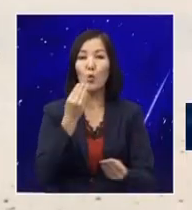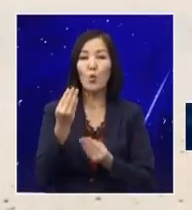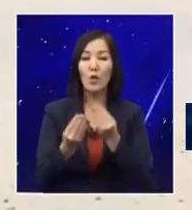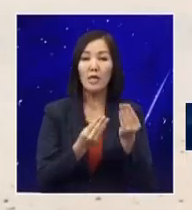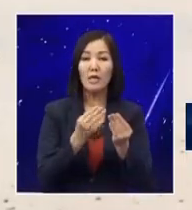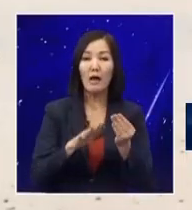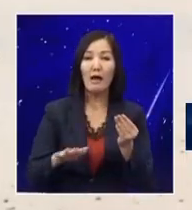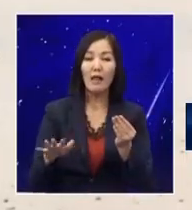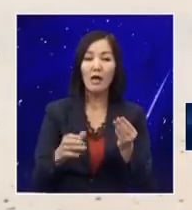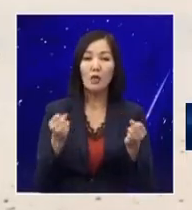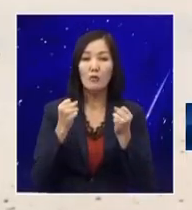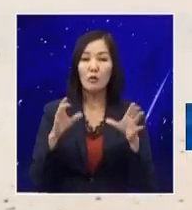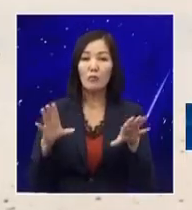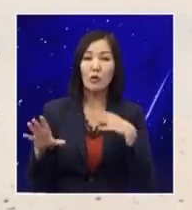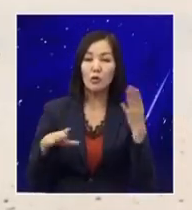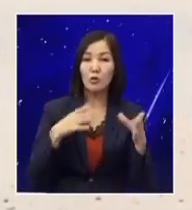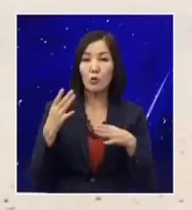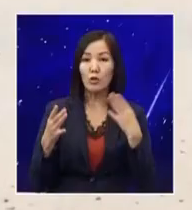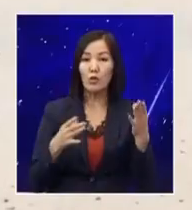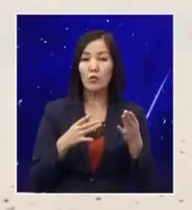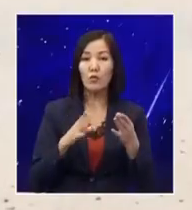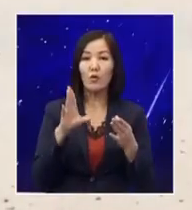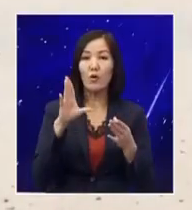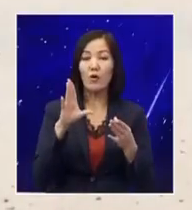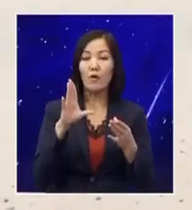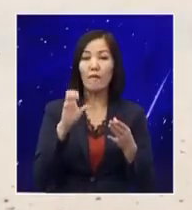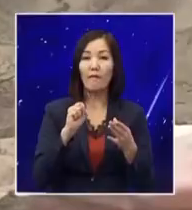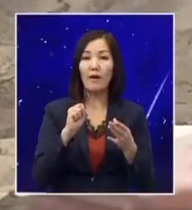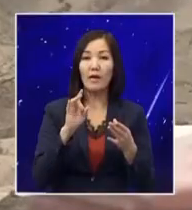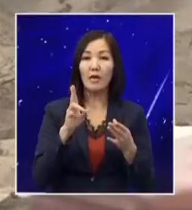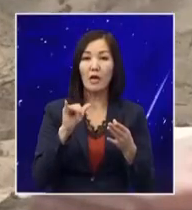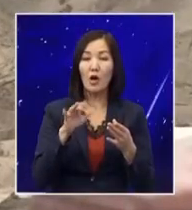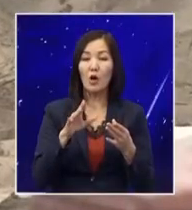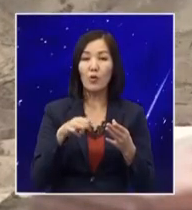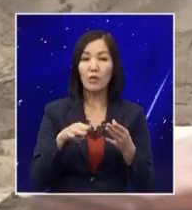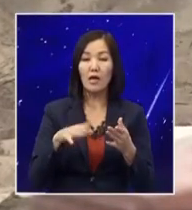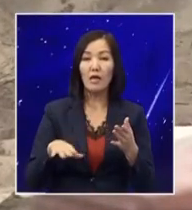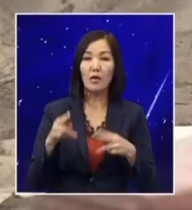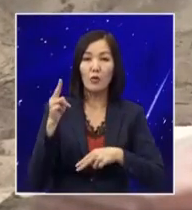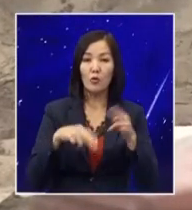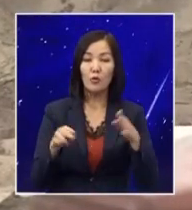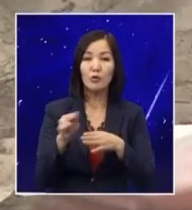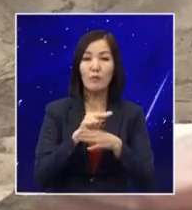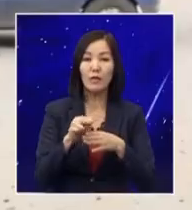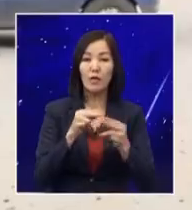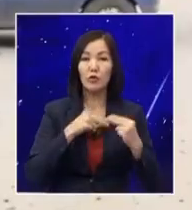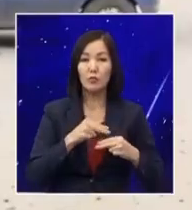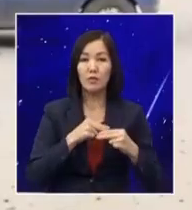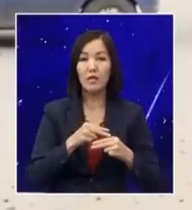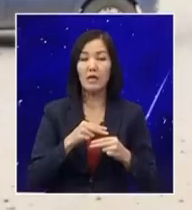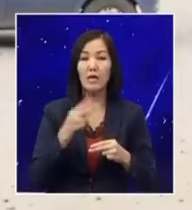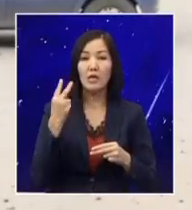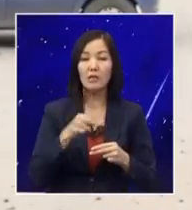4 спортпен шұғылдану, воркаут дейміз, воркаут алаңын қарастырылған. Құрылыс монтаж жұмыстары осы